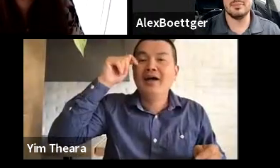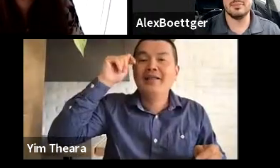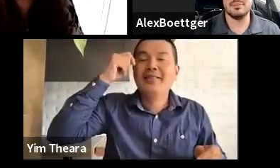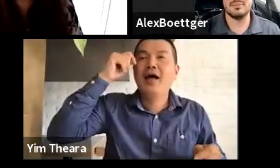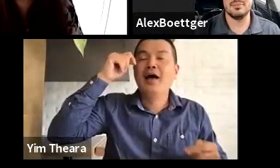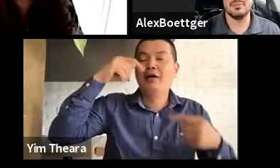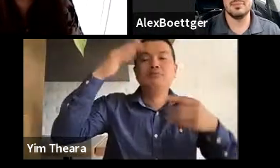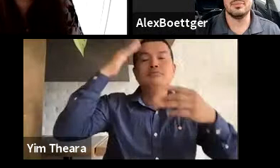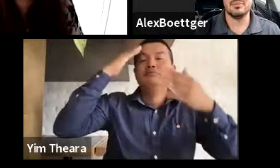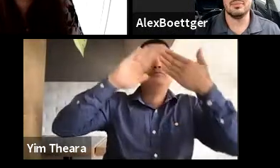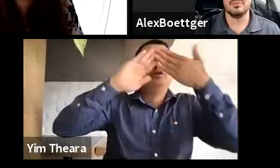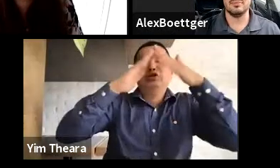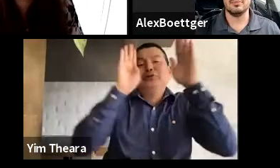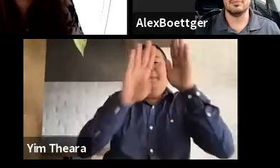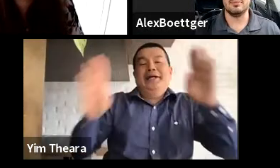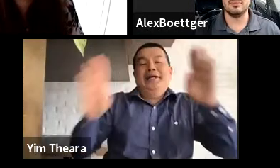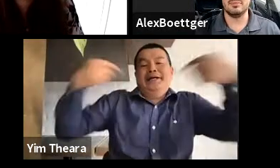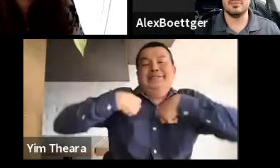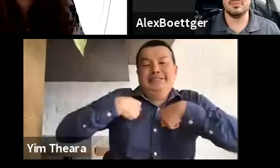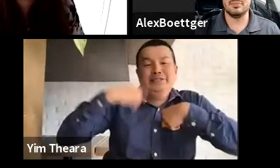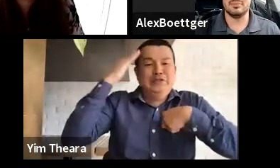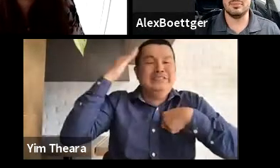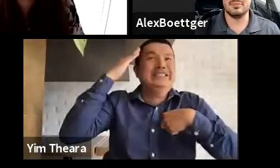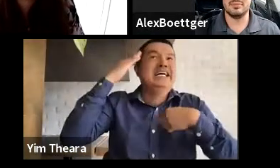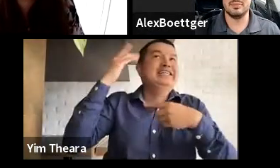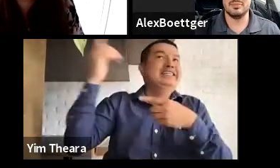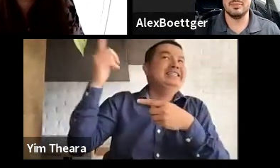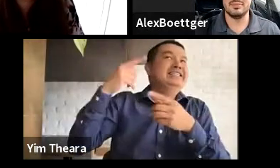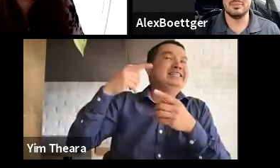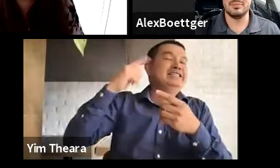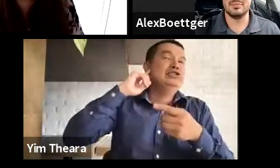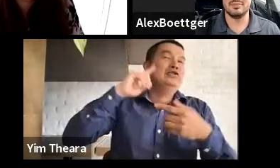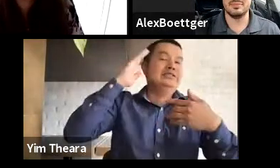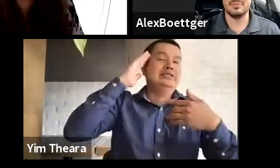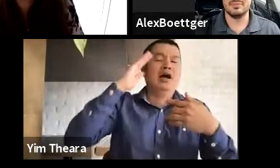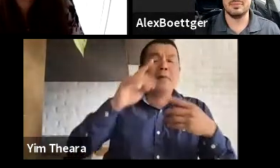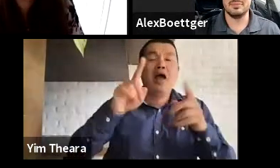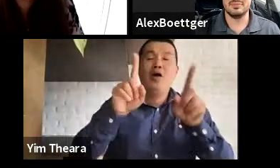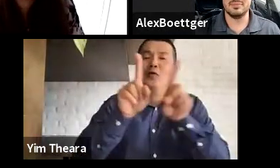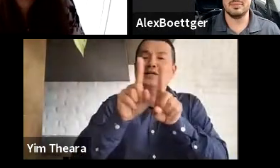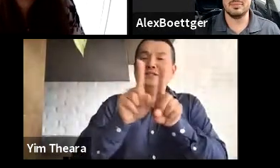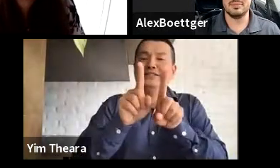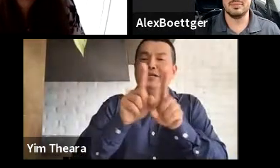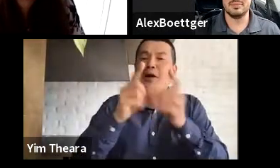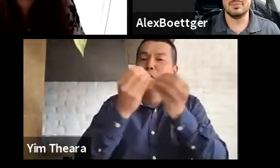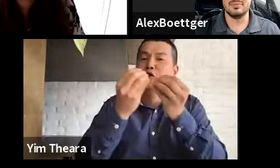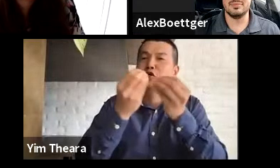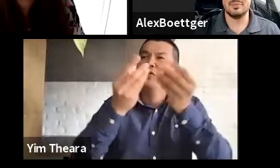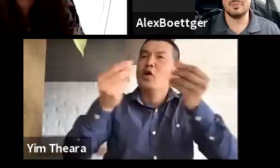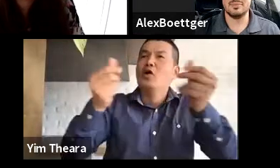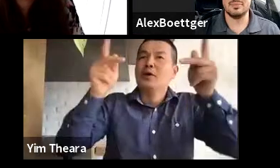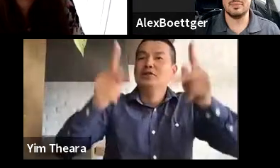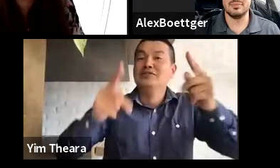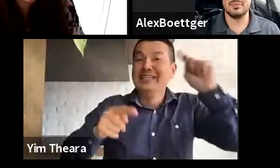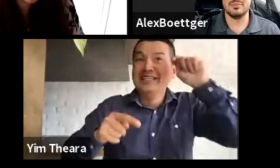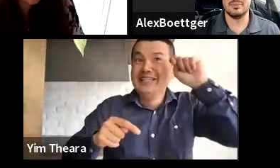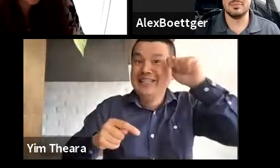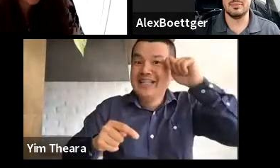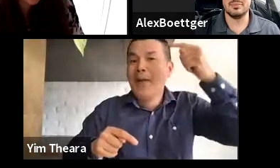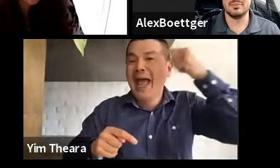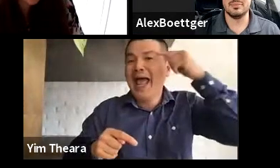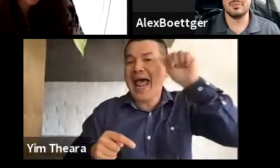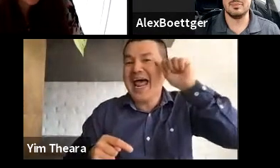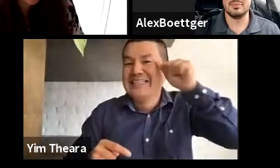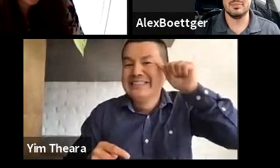professeur, tous les sourds de votre région, certains vont me connaître. Ils savent que c'est moi, parce qu'il y a un seul signe, puis ils savent que c'est